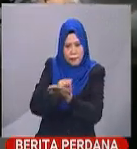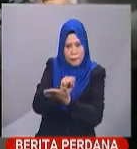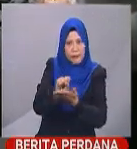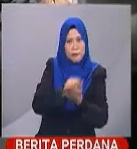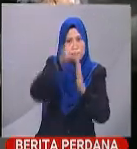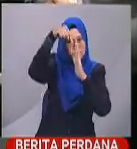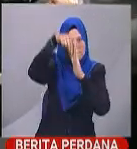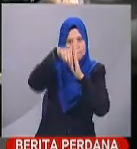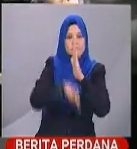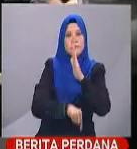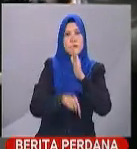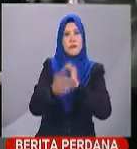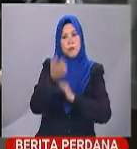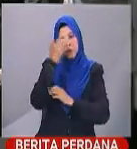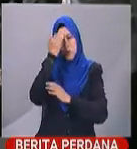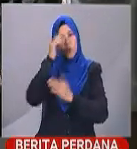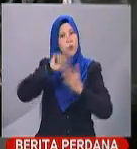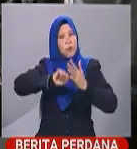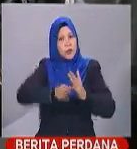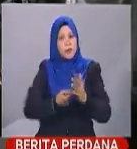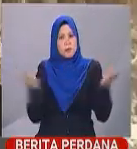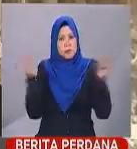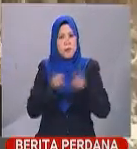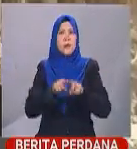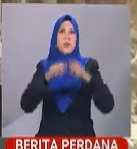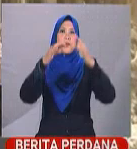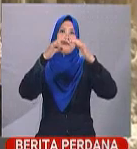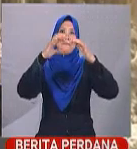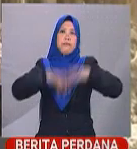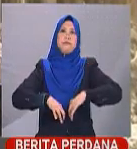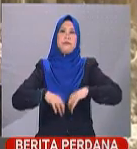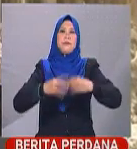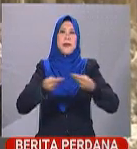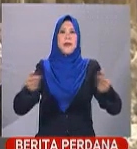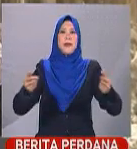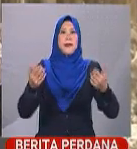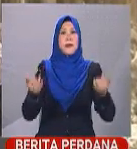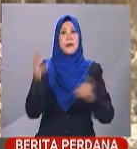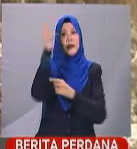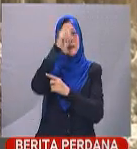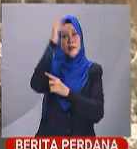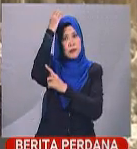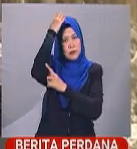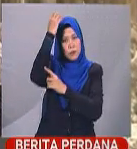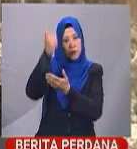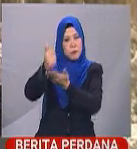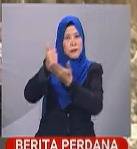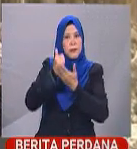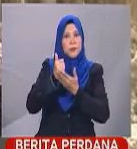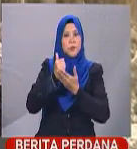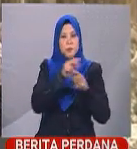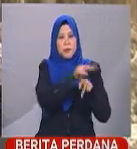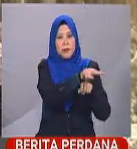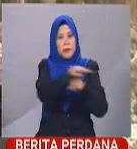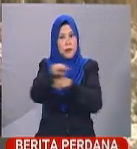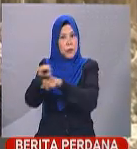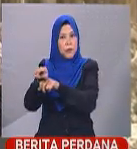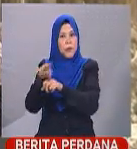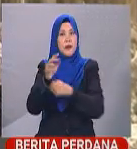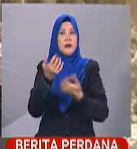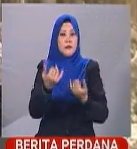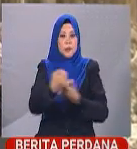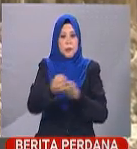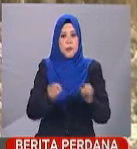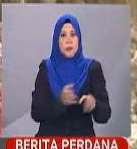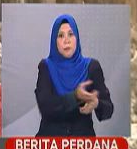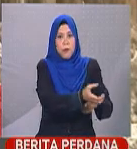lanjut bagi mengenal pasti punca sebenar runtuhan. Selain Kerajaan Negeri Selangor, turut membantu membuat pemantauan adalah pihak bomba